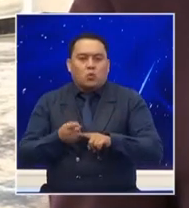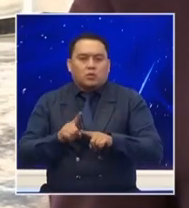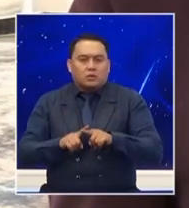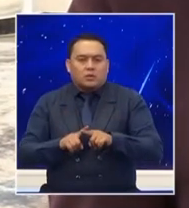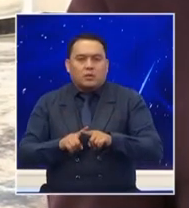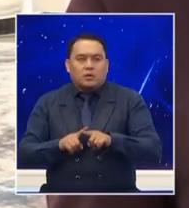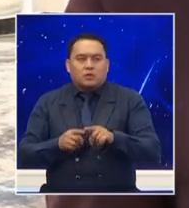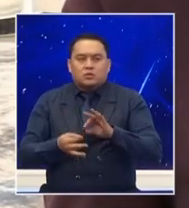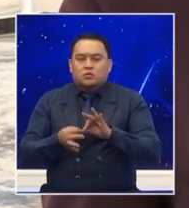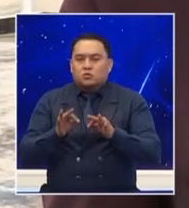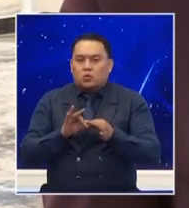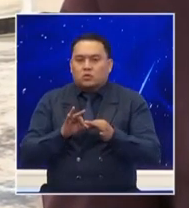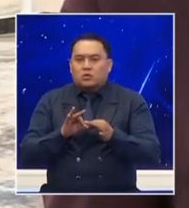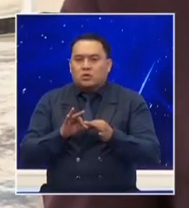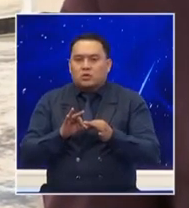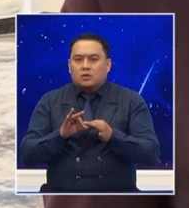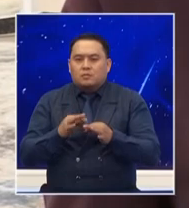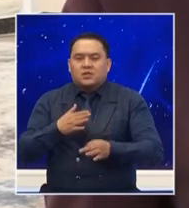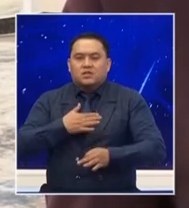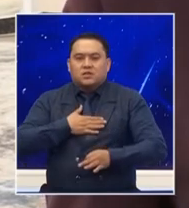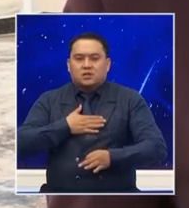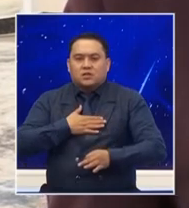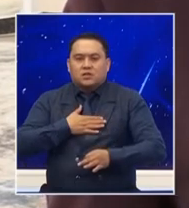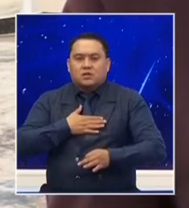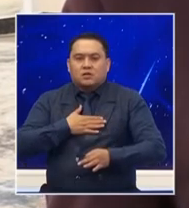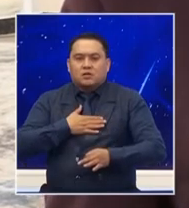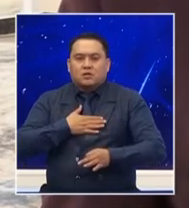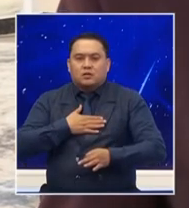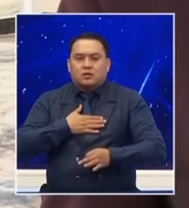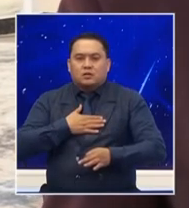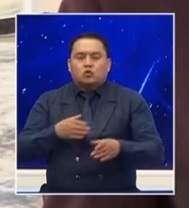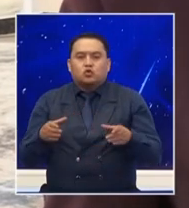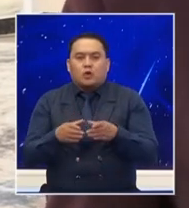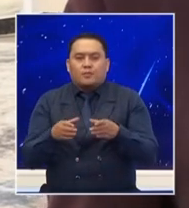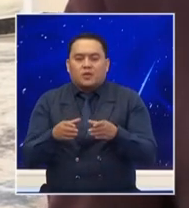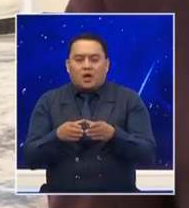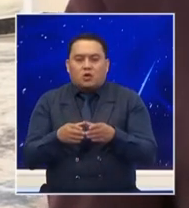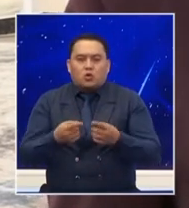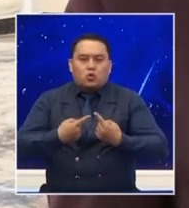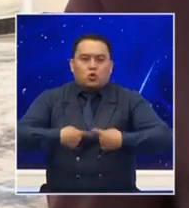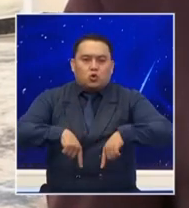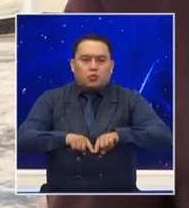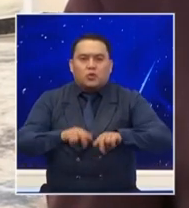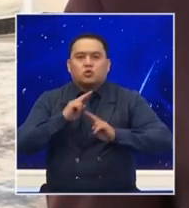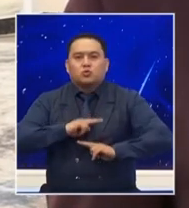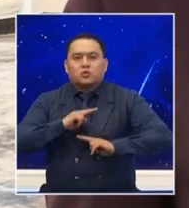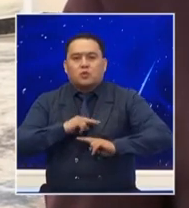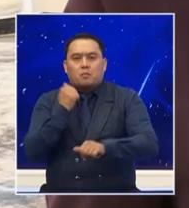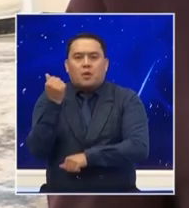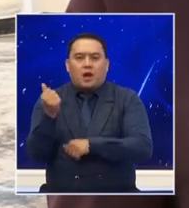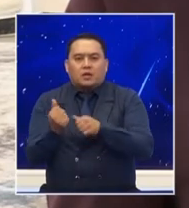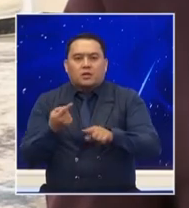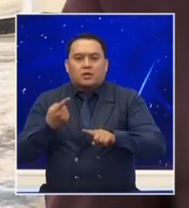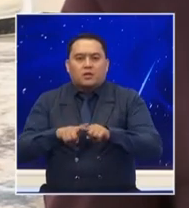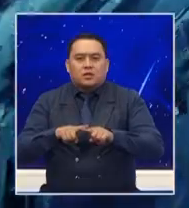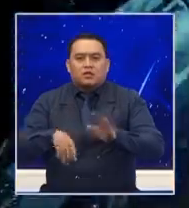ең күрделі мақсаттың бірі ол біздің көркемелер ұжымдардың үйірме жұмыстарының материалдық техникалық базасын